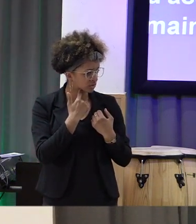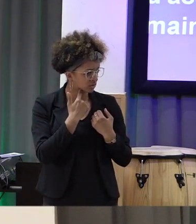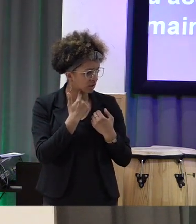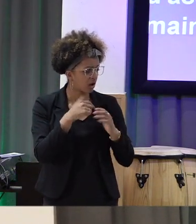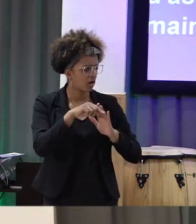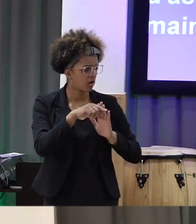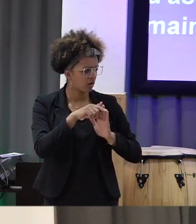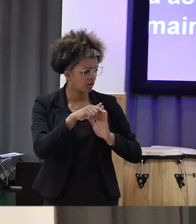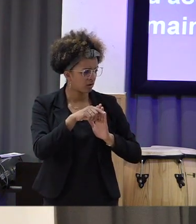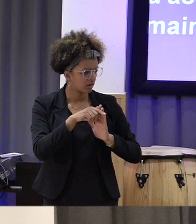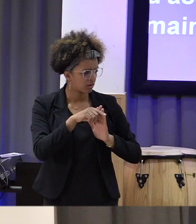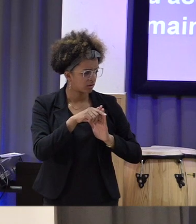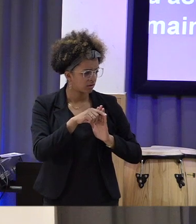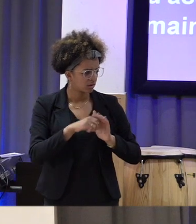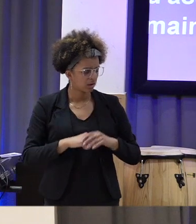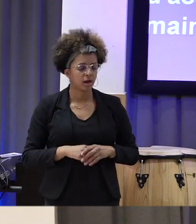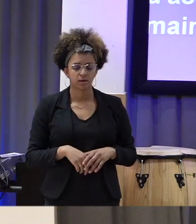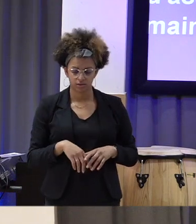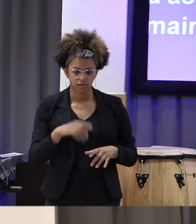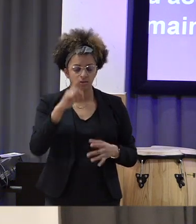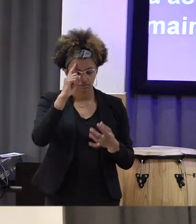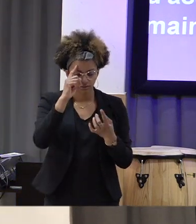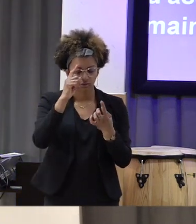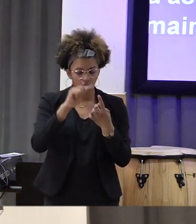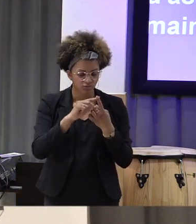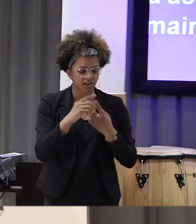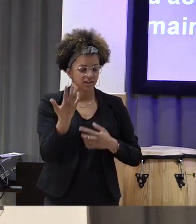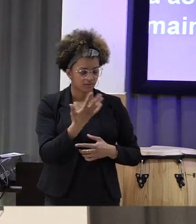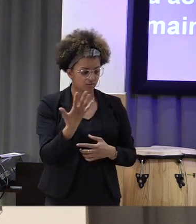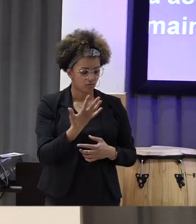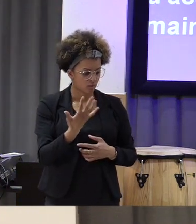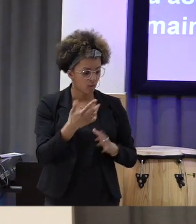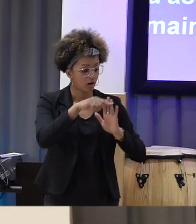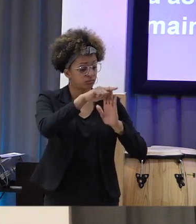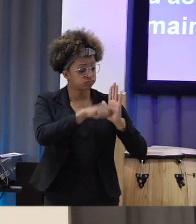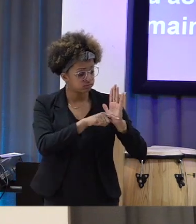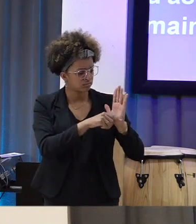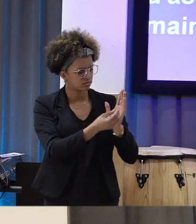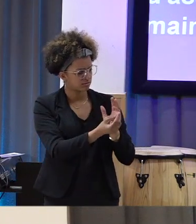La clôture est démolie, il n'y a plus de séparation,